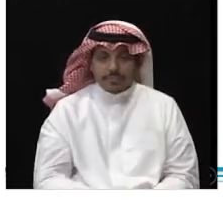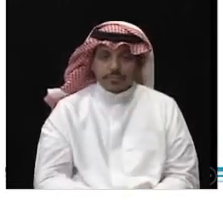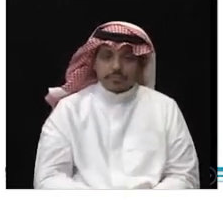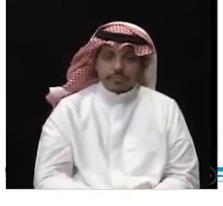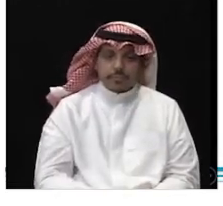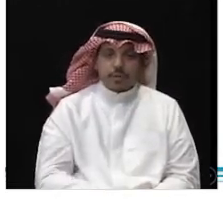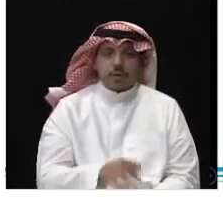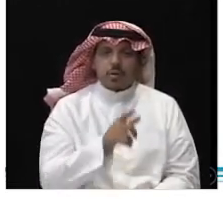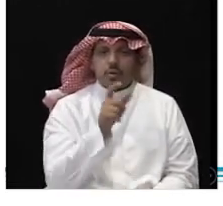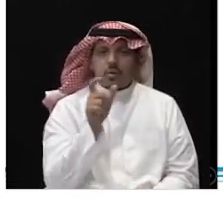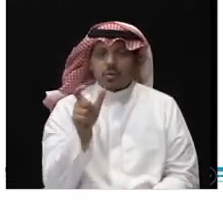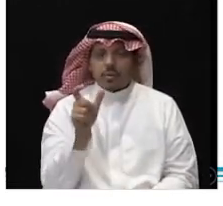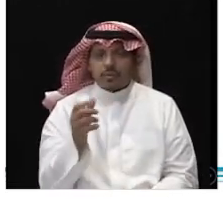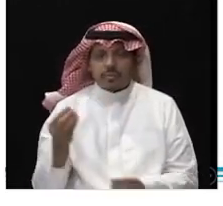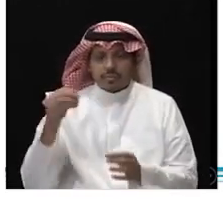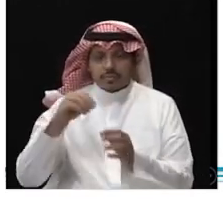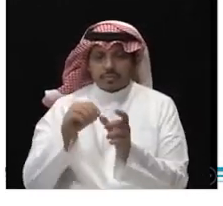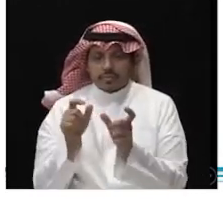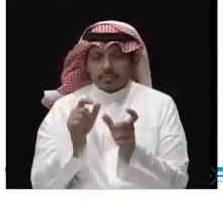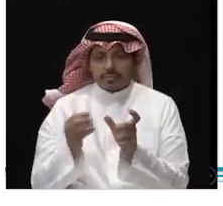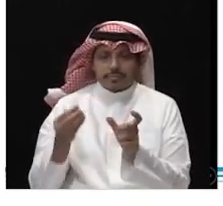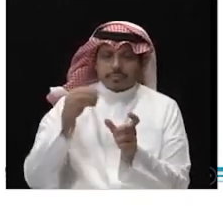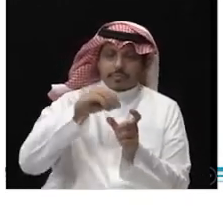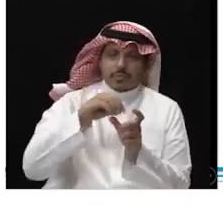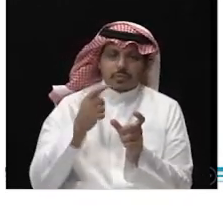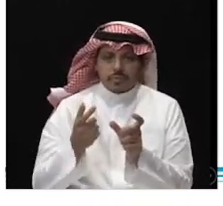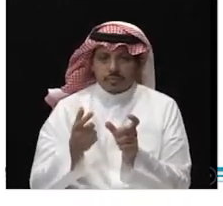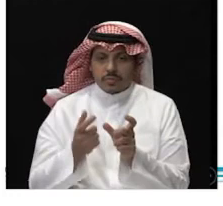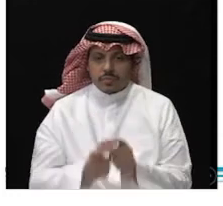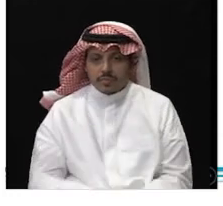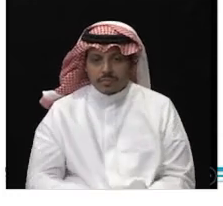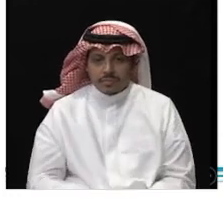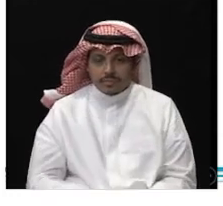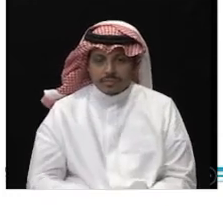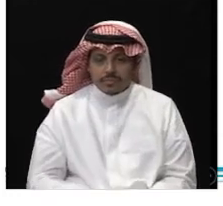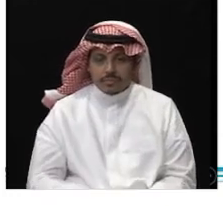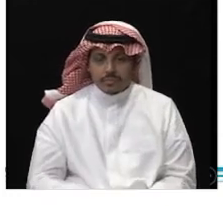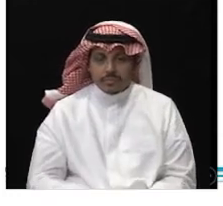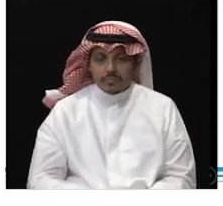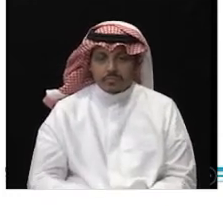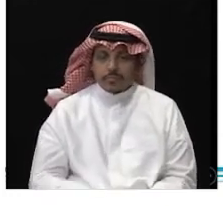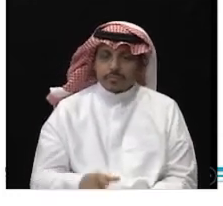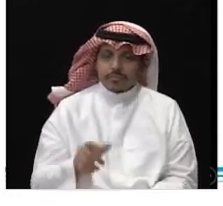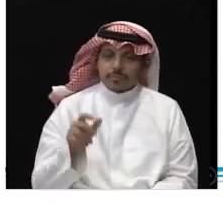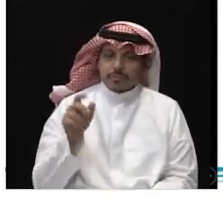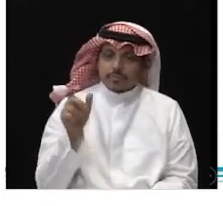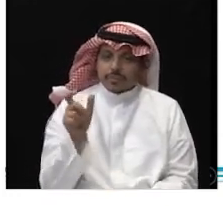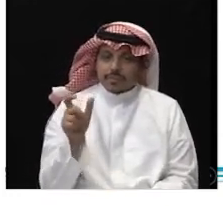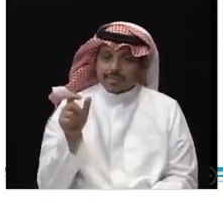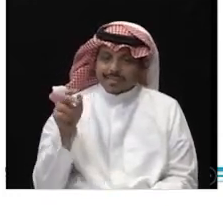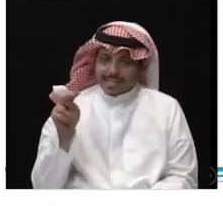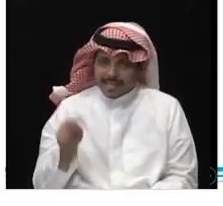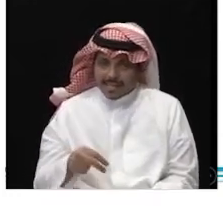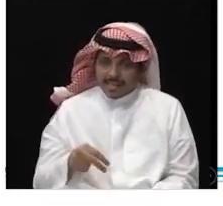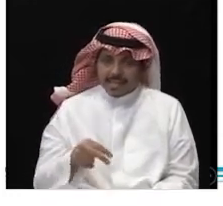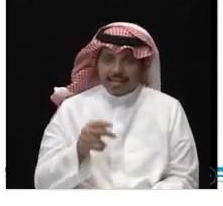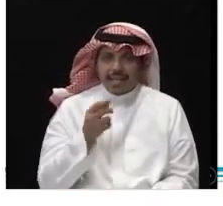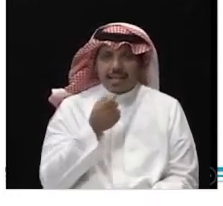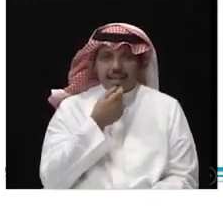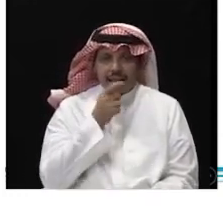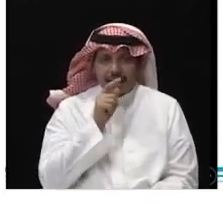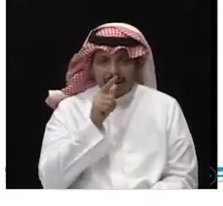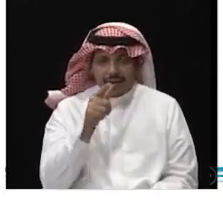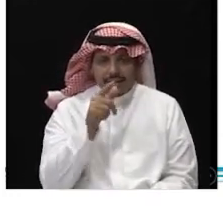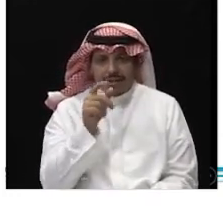التي يقصدونها هنا في النطق، كأنك تضيف نون ساكنة، أن، إي، إن،